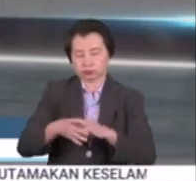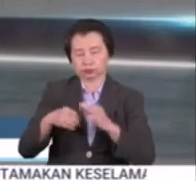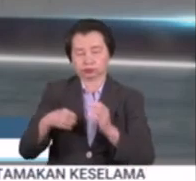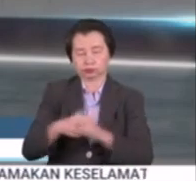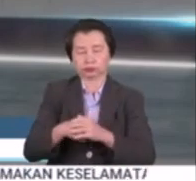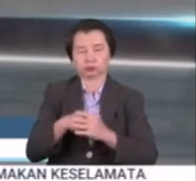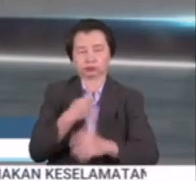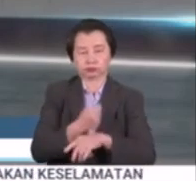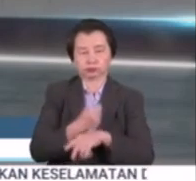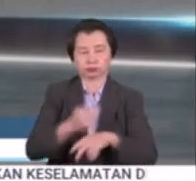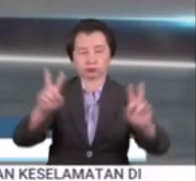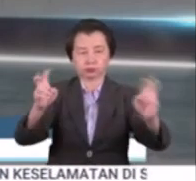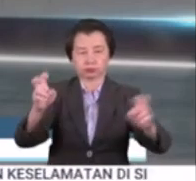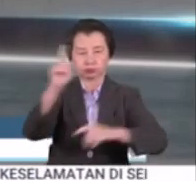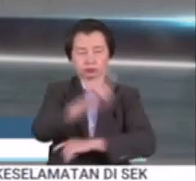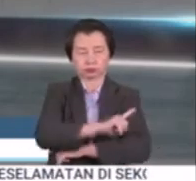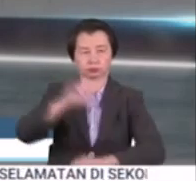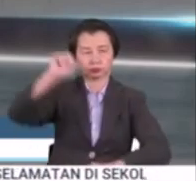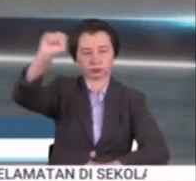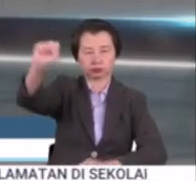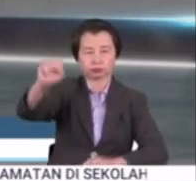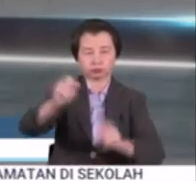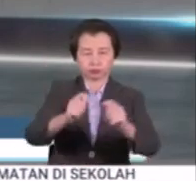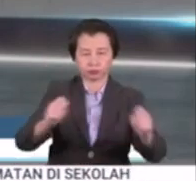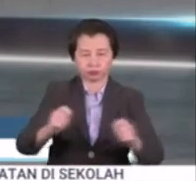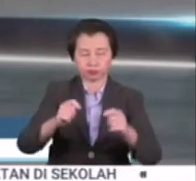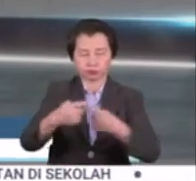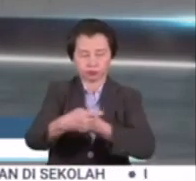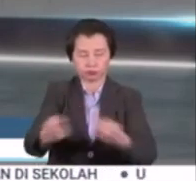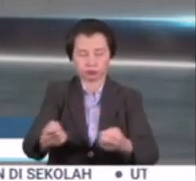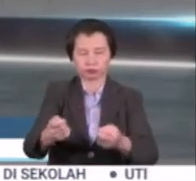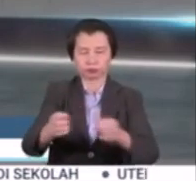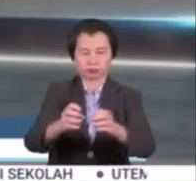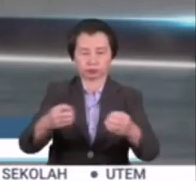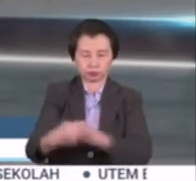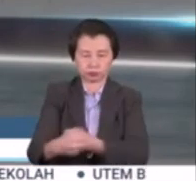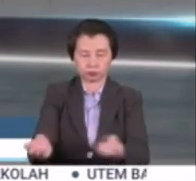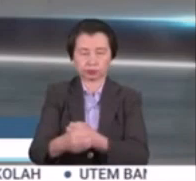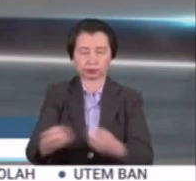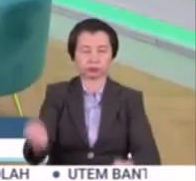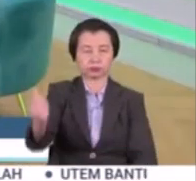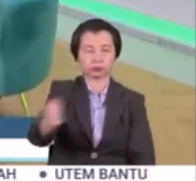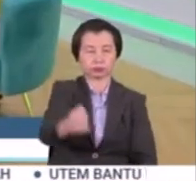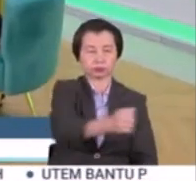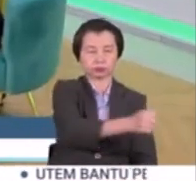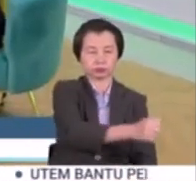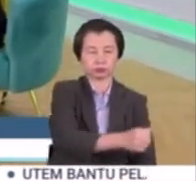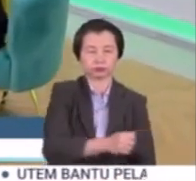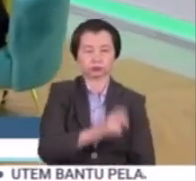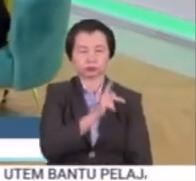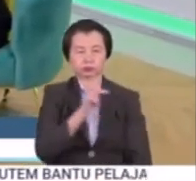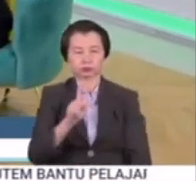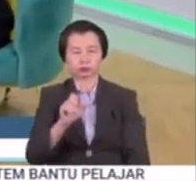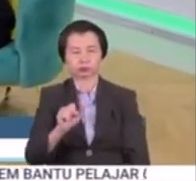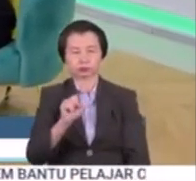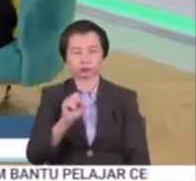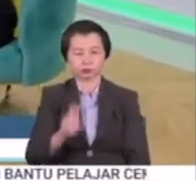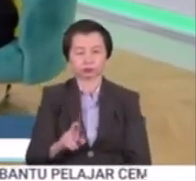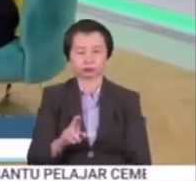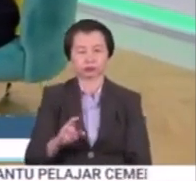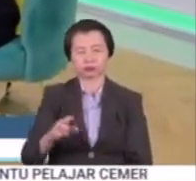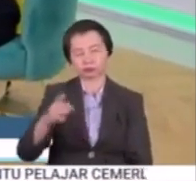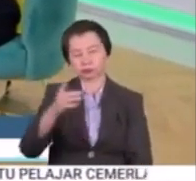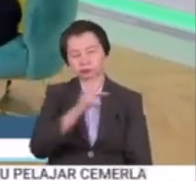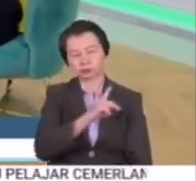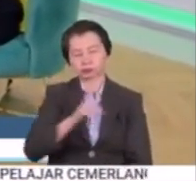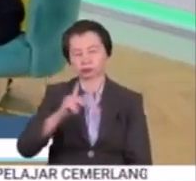hiasan bertemakan hari kebangsaan di primis dan ruang pejabat masing-masing ketua Muhammad